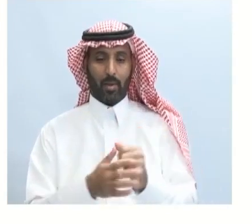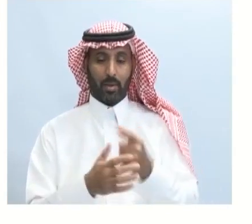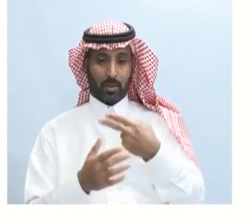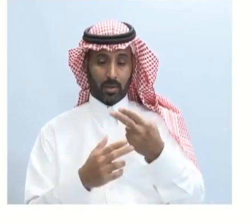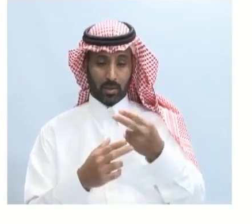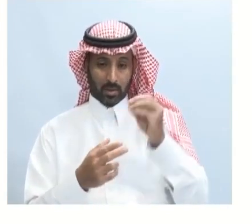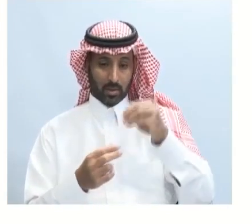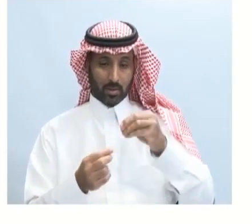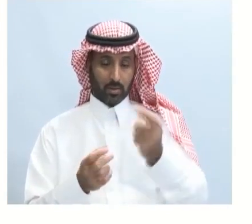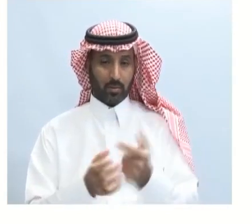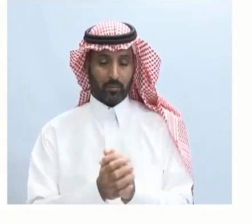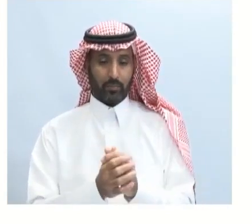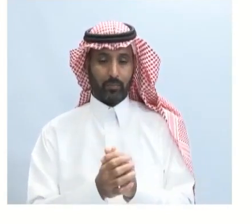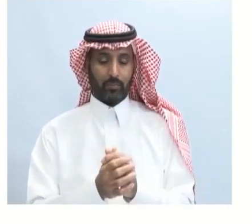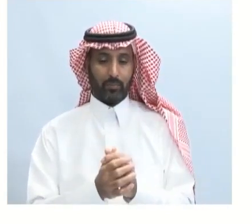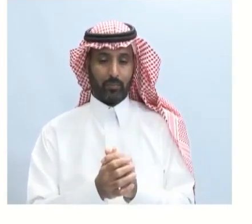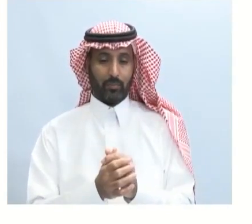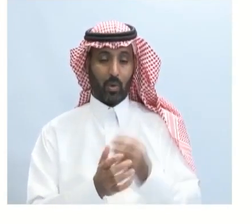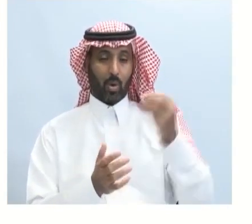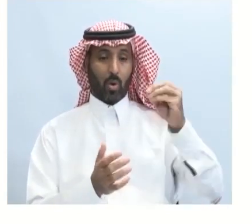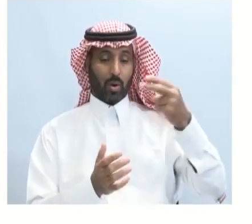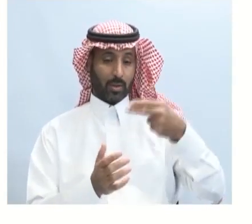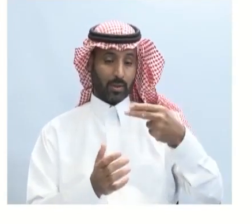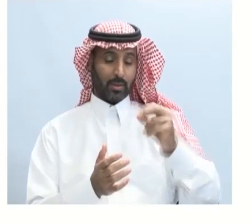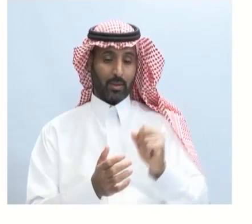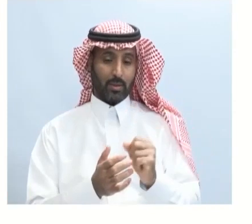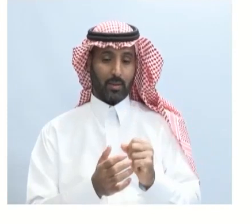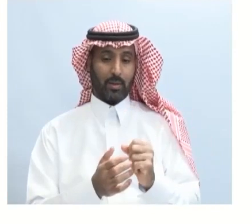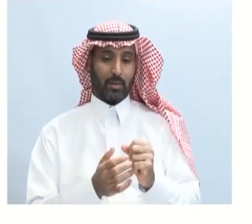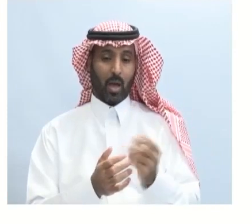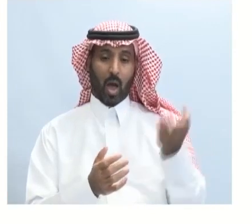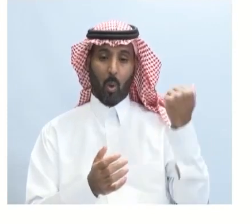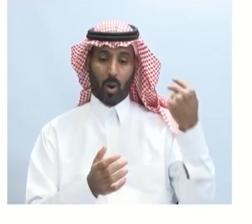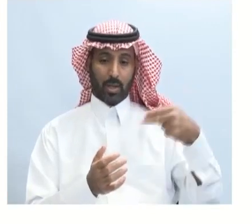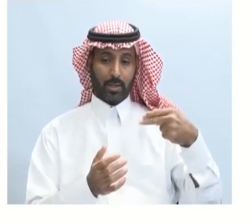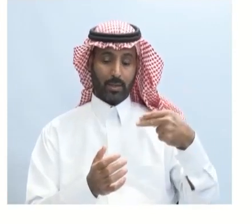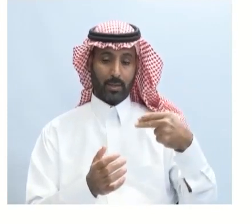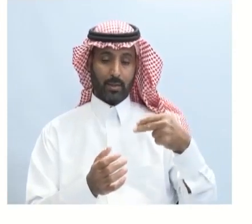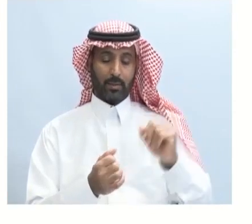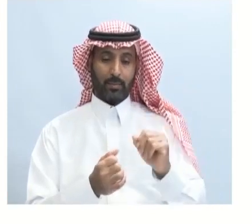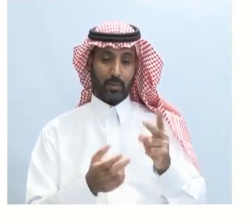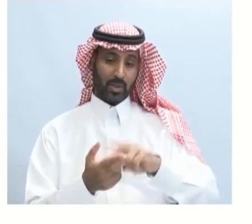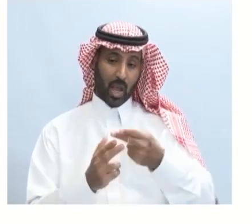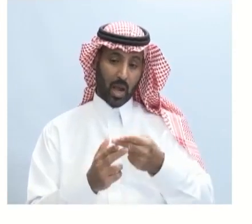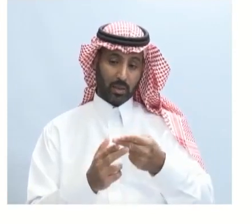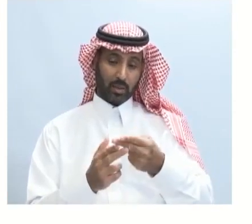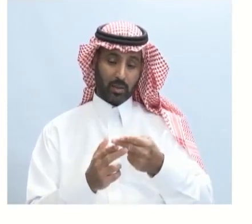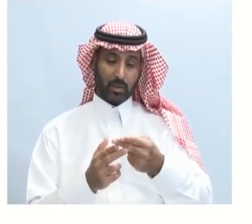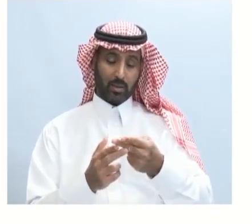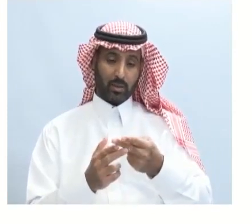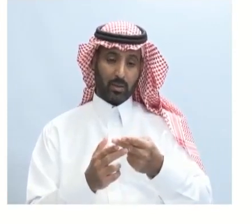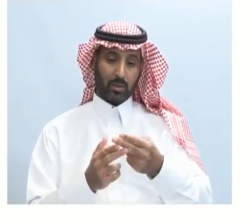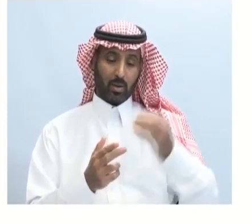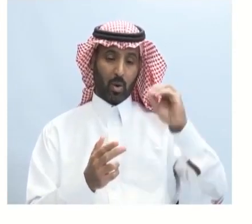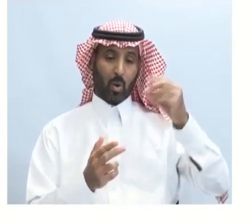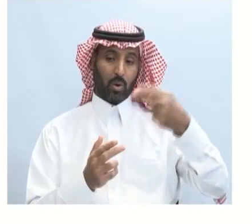لاحظ الموجود هنا او اش هنا كان اتش فقط اذا دخل او تاكسد الميثان